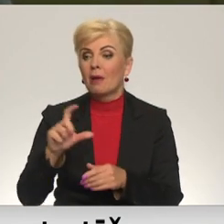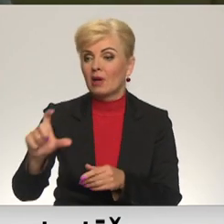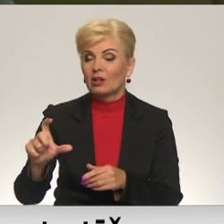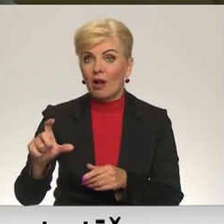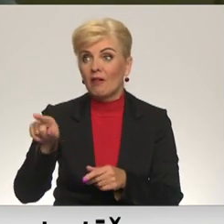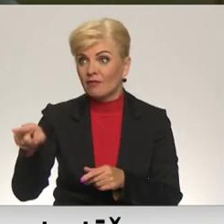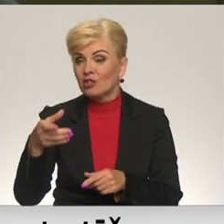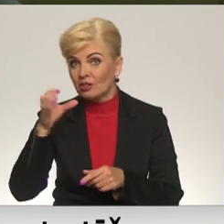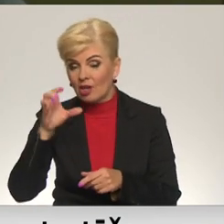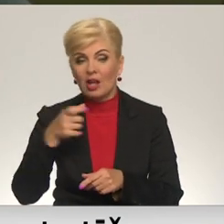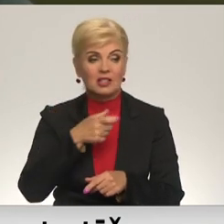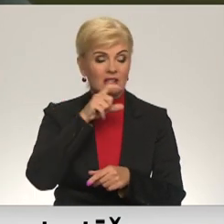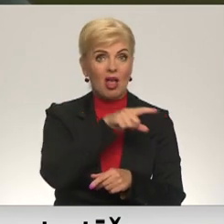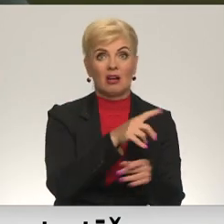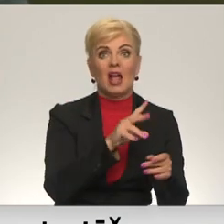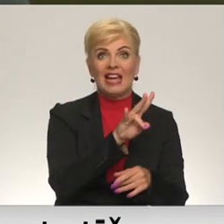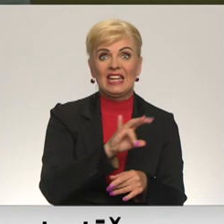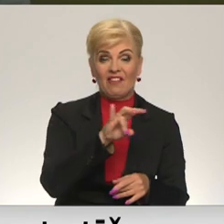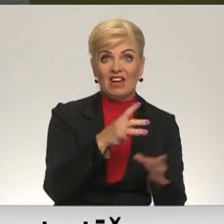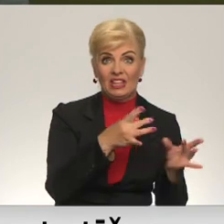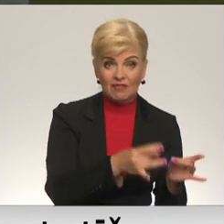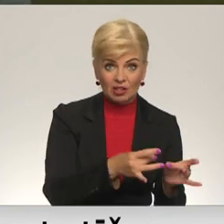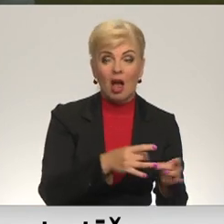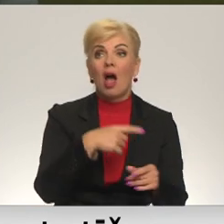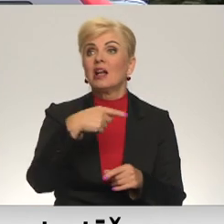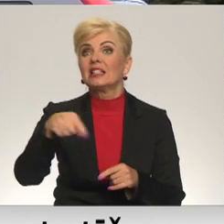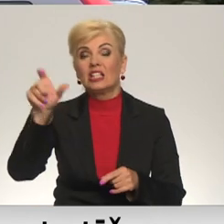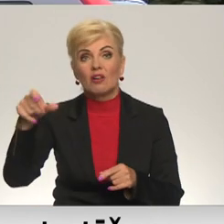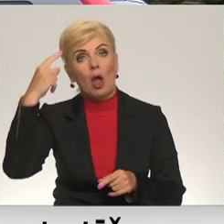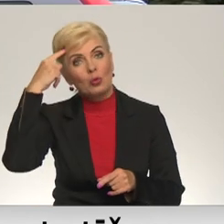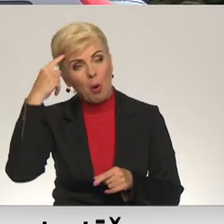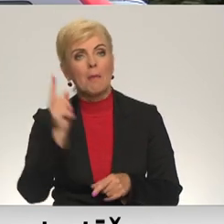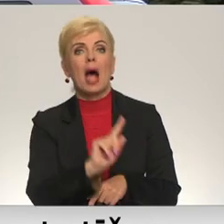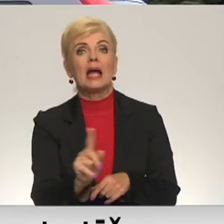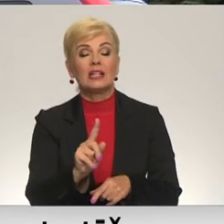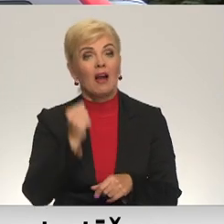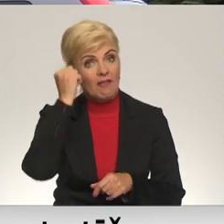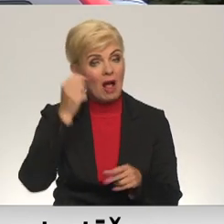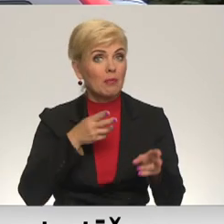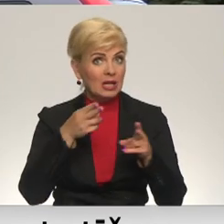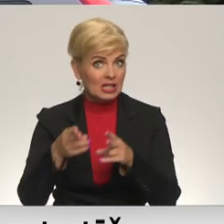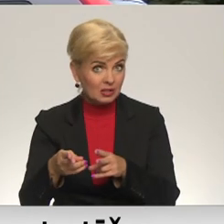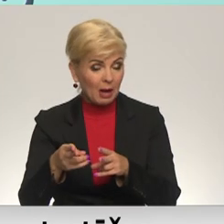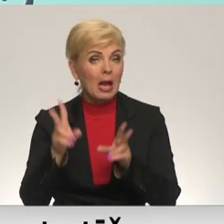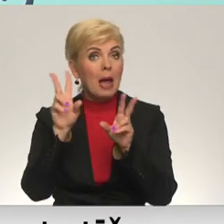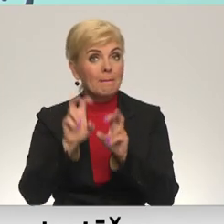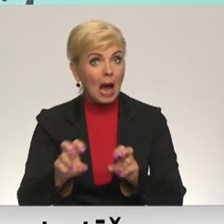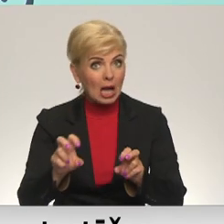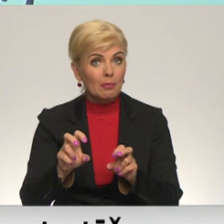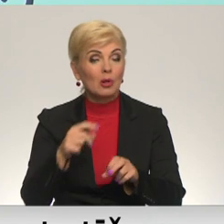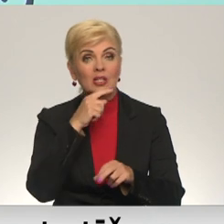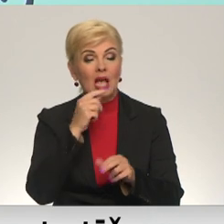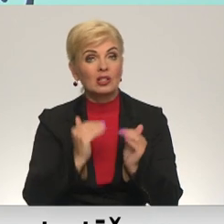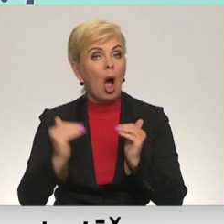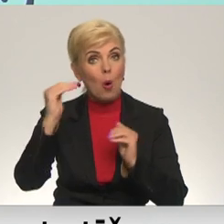ar HIV inficētu personu. Bet ir cilvēki, kuri joprojām domā, ka tā ir. Valmierā izbraukuma HIV testēšana notika Vidzemes